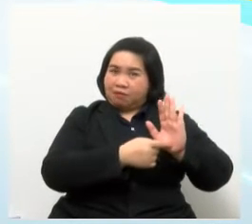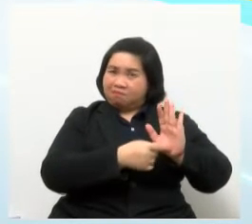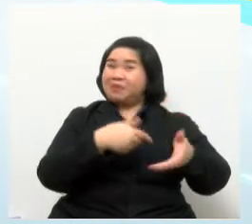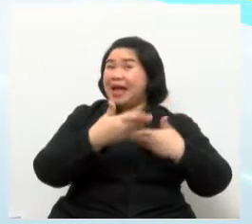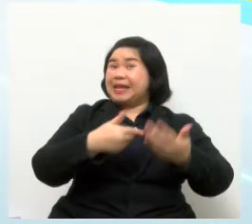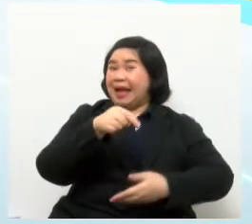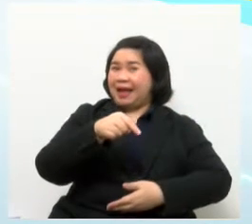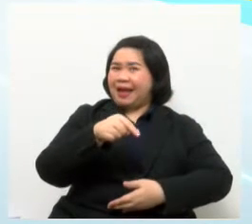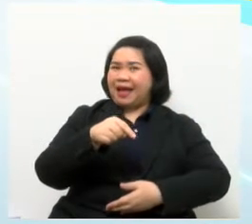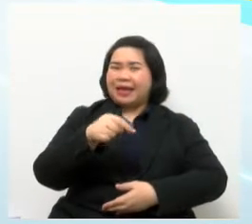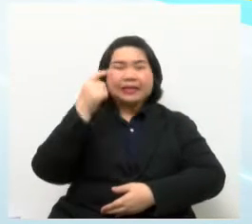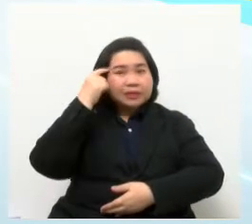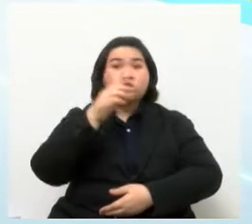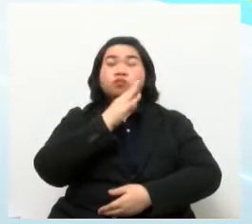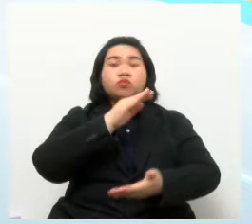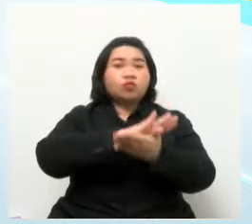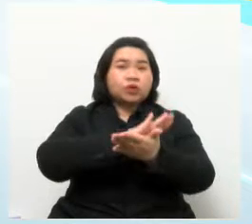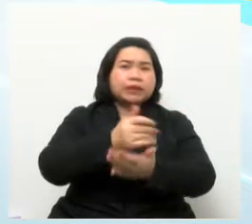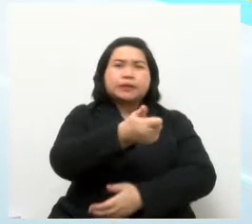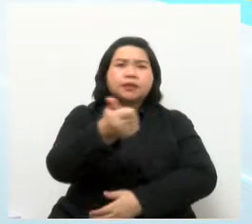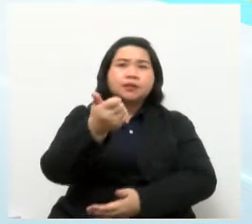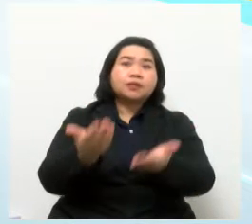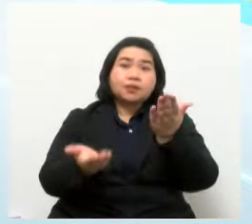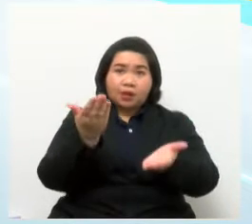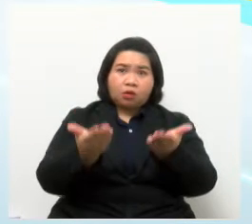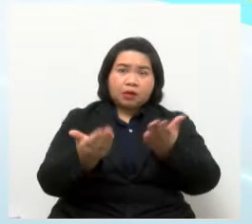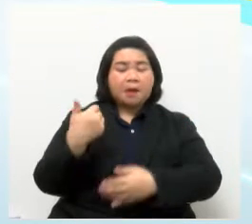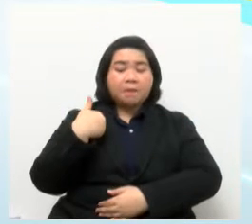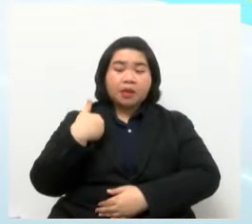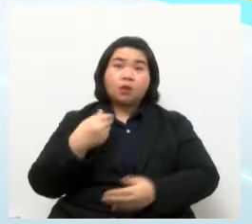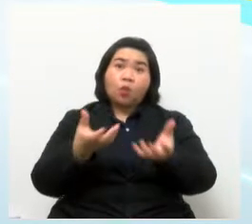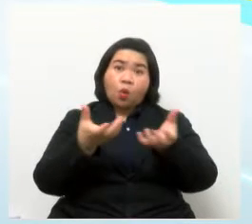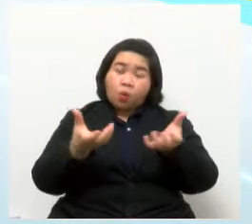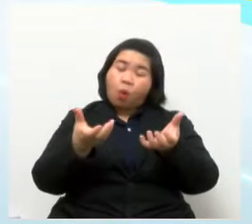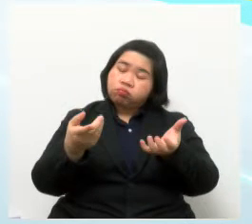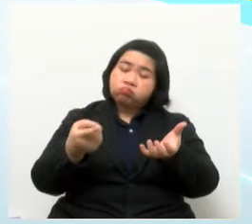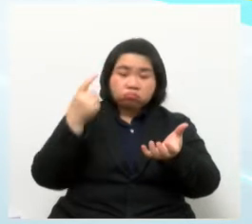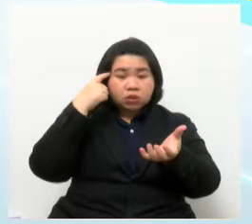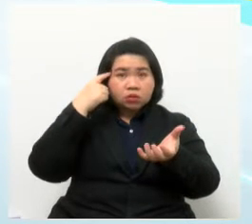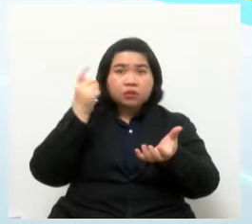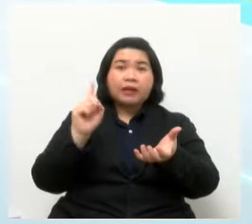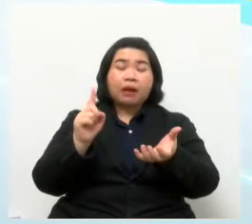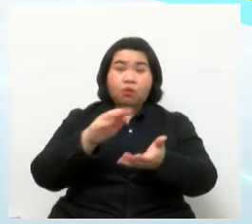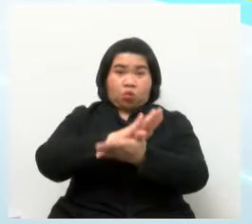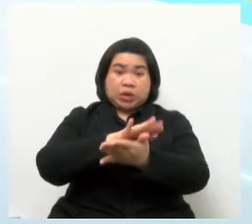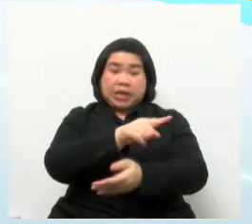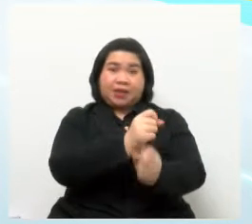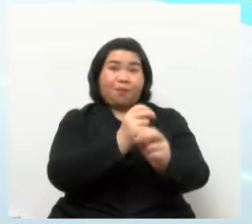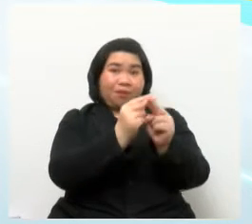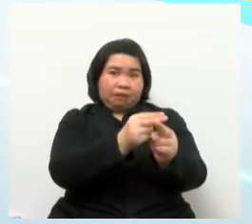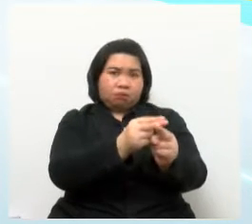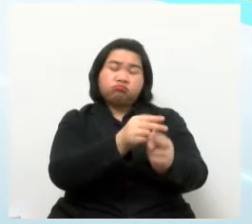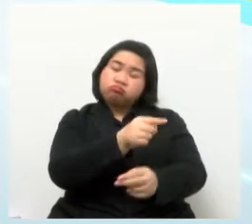รายการเพราะฉะนั้นโรงเรียนใดนะคะหรือเขตพื้นที่ใดนะคะที่มีการส่งเสริมในเรื่องของผลิตภัณฑ์ของโรงเรียนนะคะหรือว่